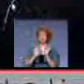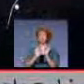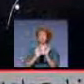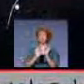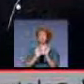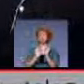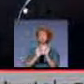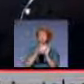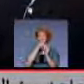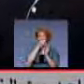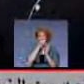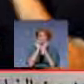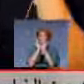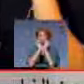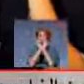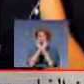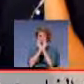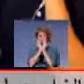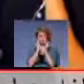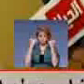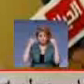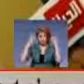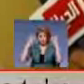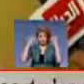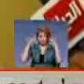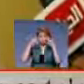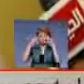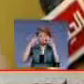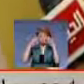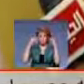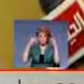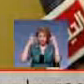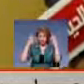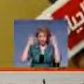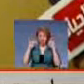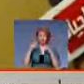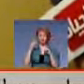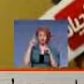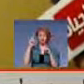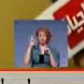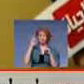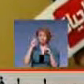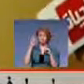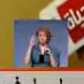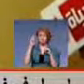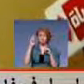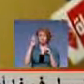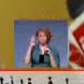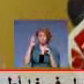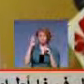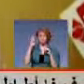يقرا فيه سوره البقره. مين اللي يقرا سوره البقره؟ مش الكاسيت. دي